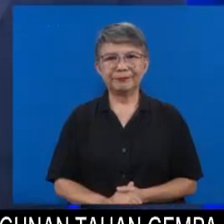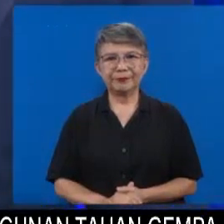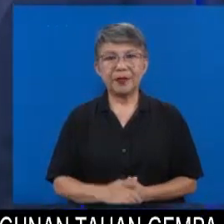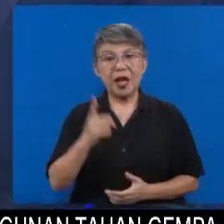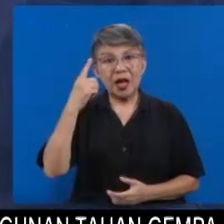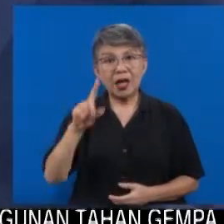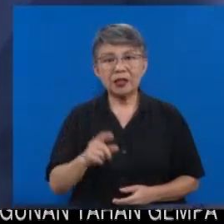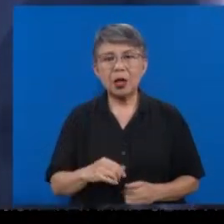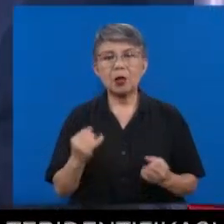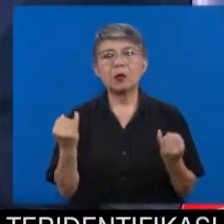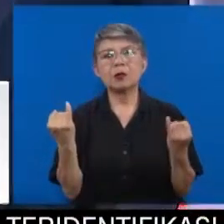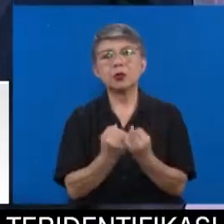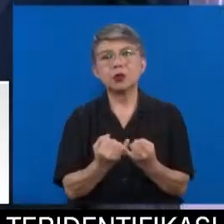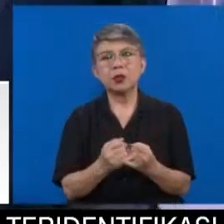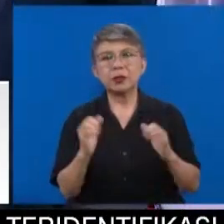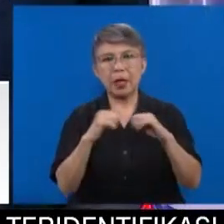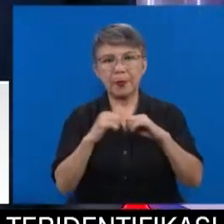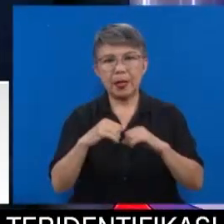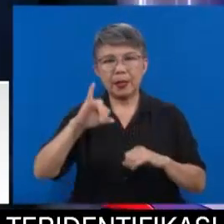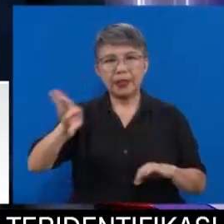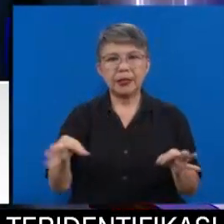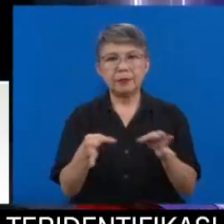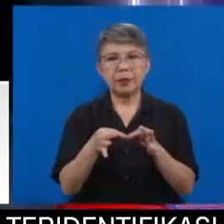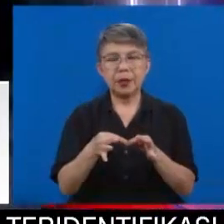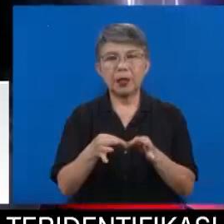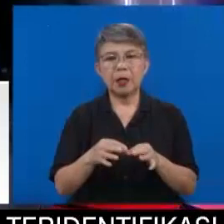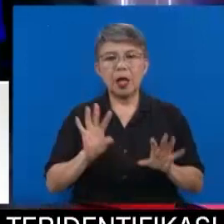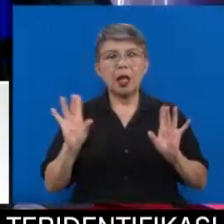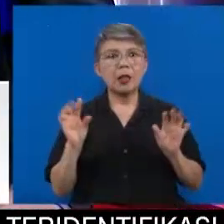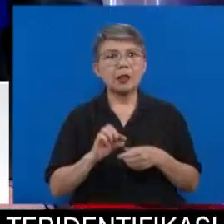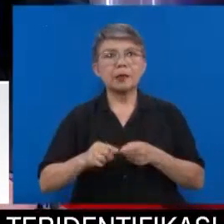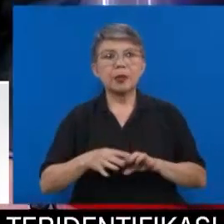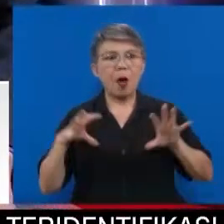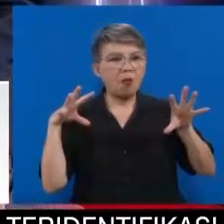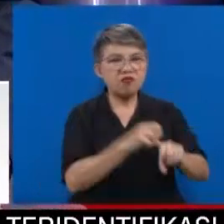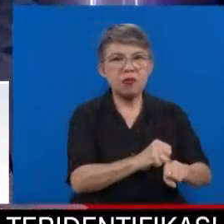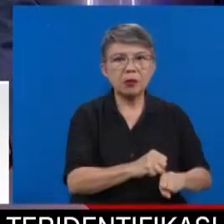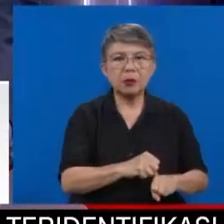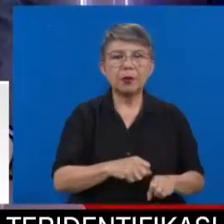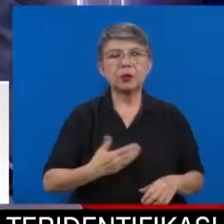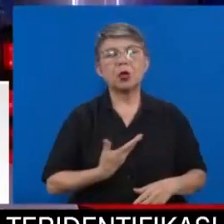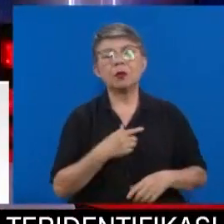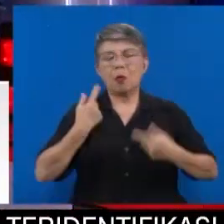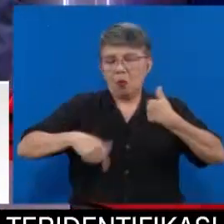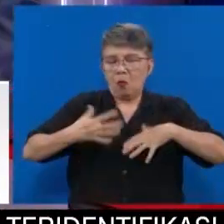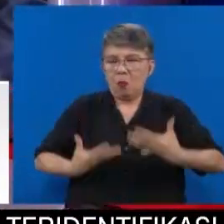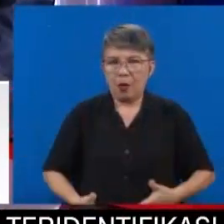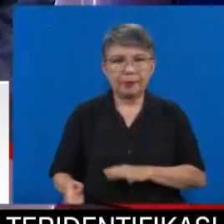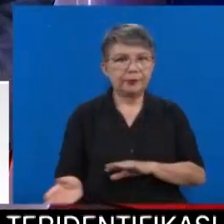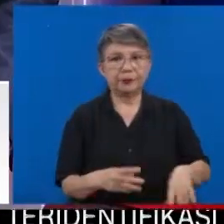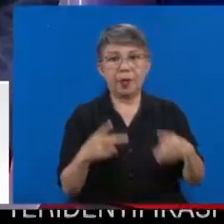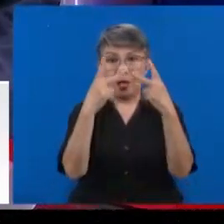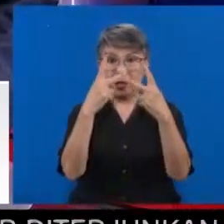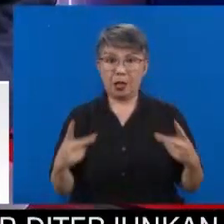Hanya karena sering ingkar janji, seorang remaja di Jember, Jawa Timur dikeroyok temannya sendiri hingga menderita luka parah. Sementara di Kendal, Jawa Tengah,